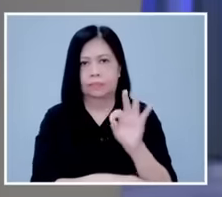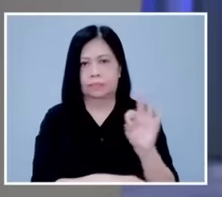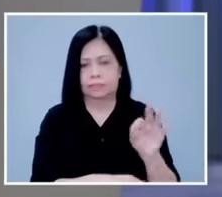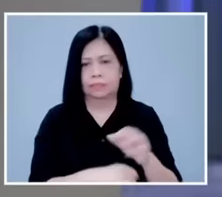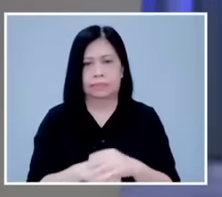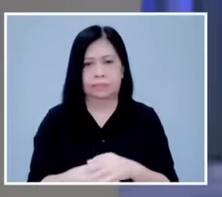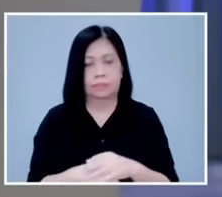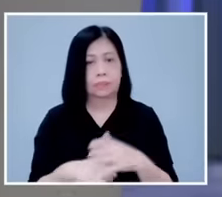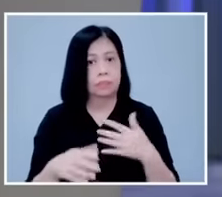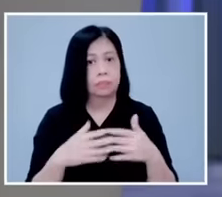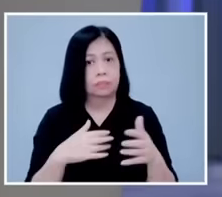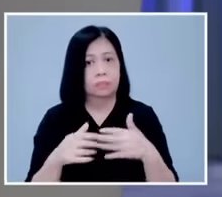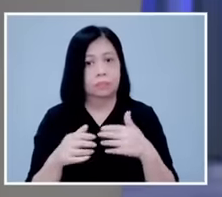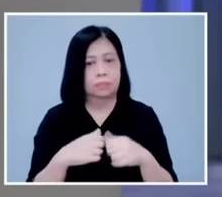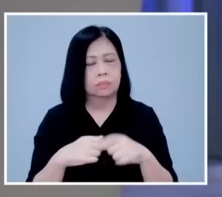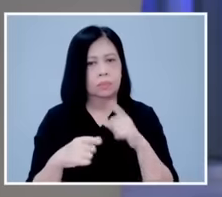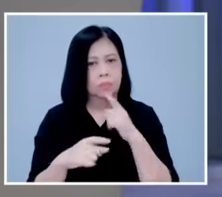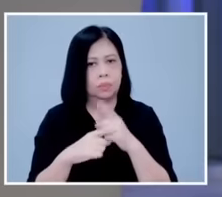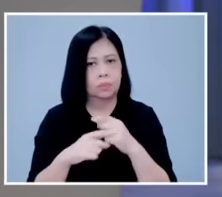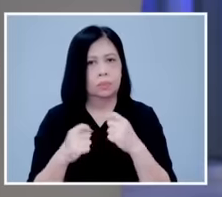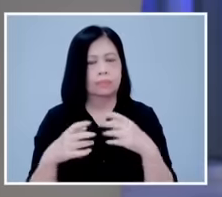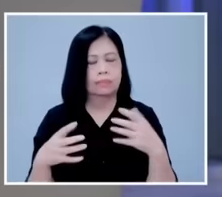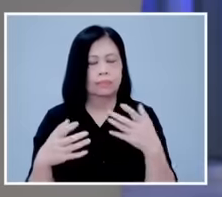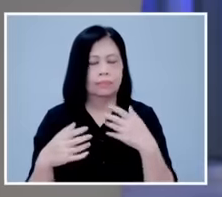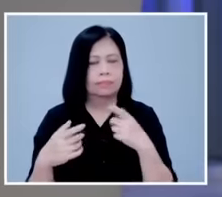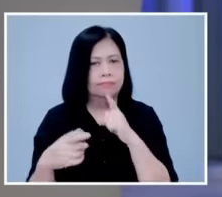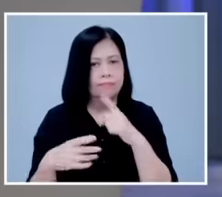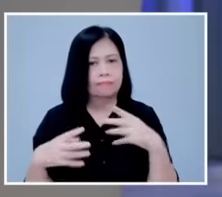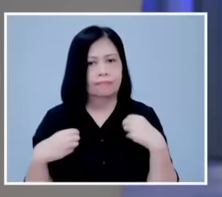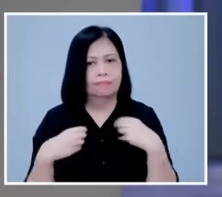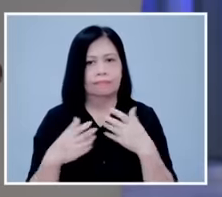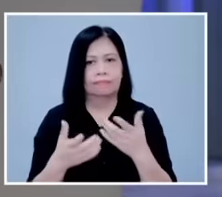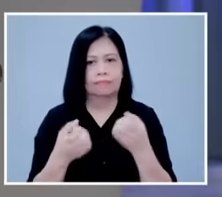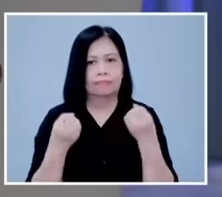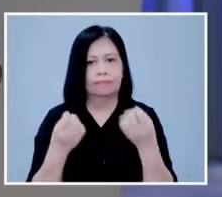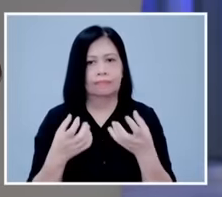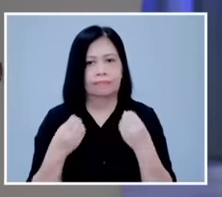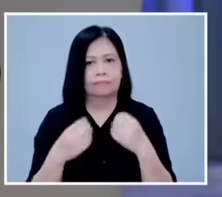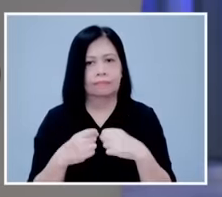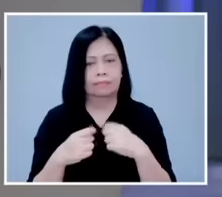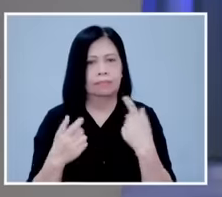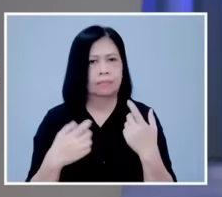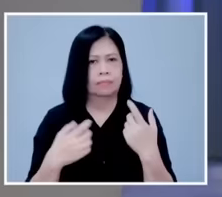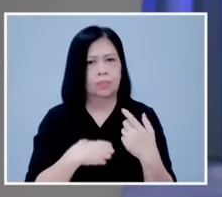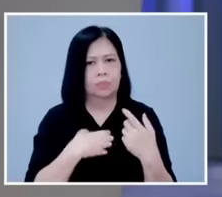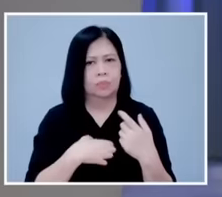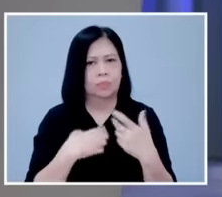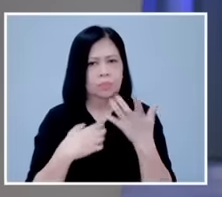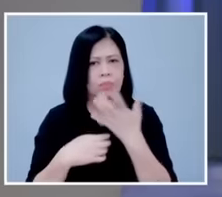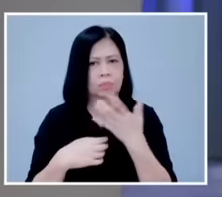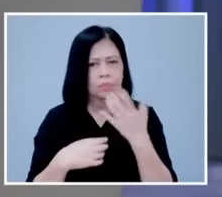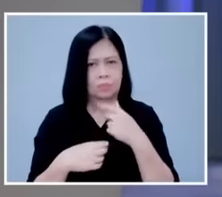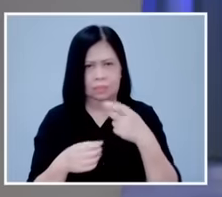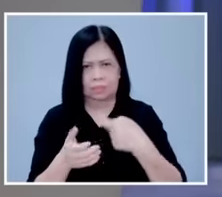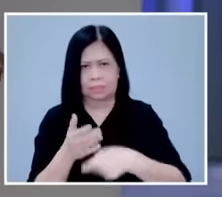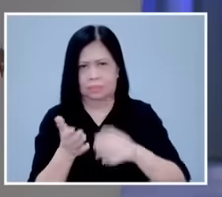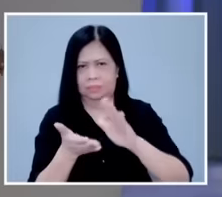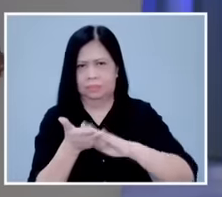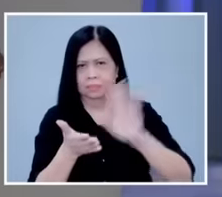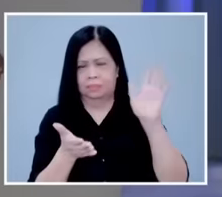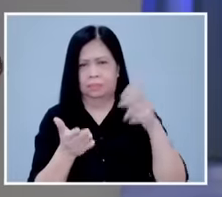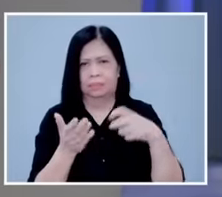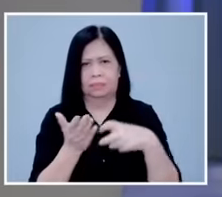Sa kabila naman ng mainit na pagtanggap ng publiko, marami ang umaaray sa mahal na presyo ng tiket sa